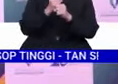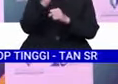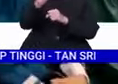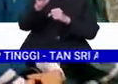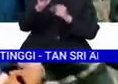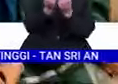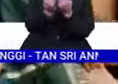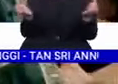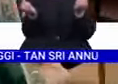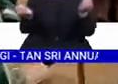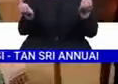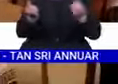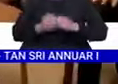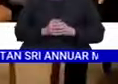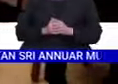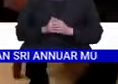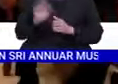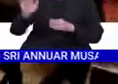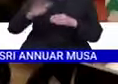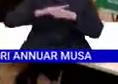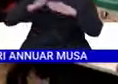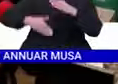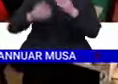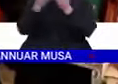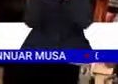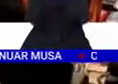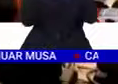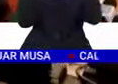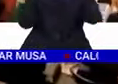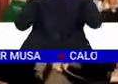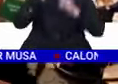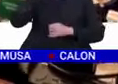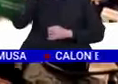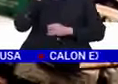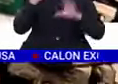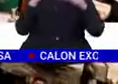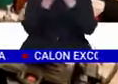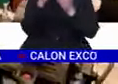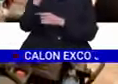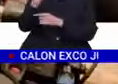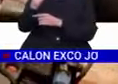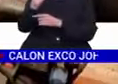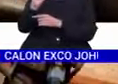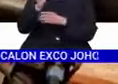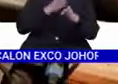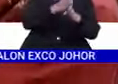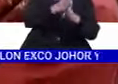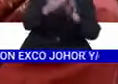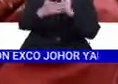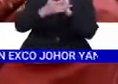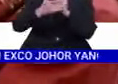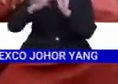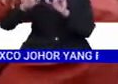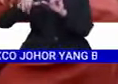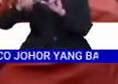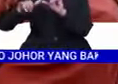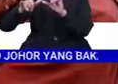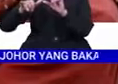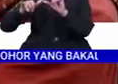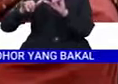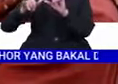richford blogger Joyo menamatkan pengajian ijazah Sarjana Muda kelas pertama dalam jurusan teknologi kejuruteraan